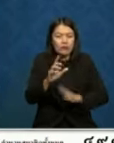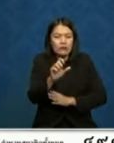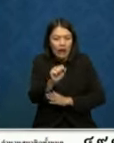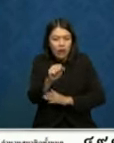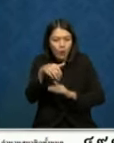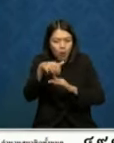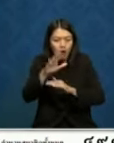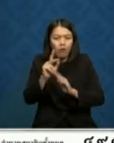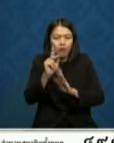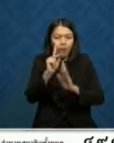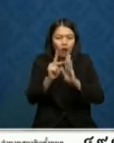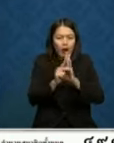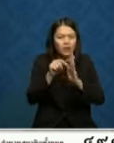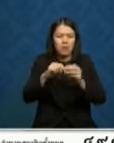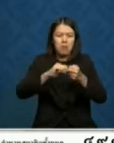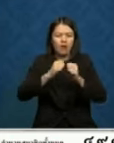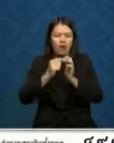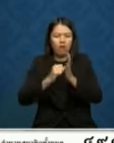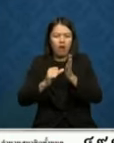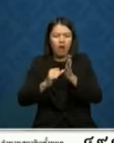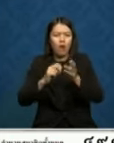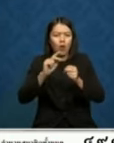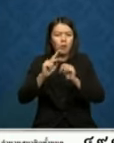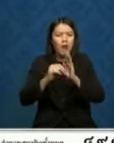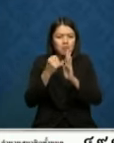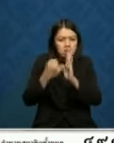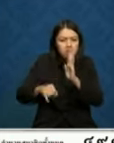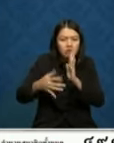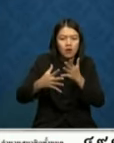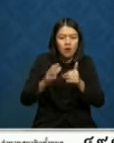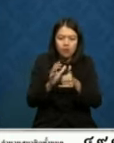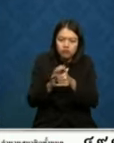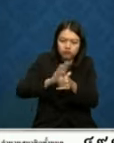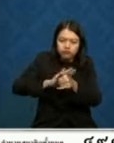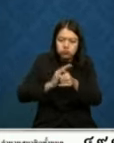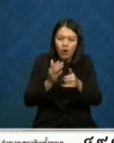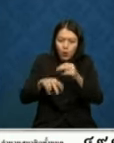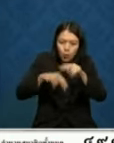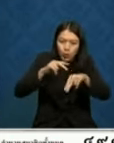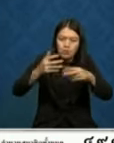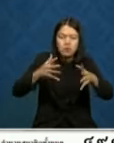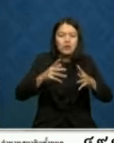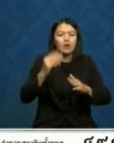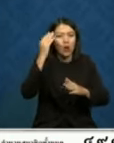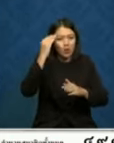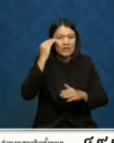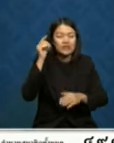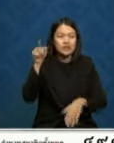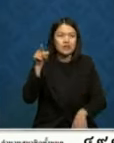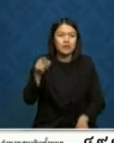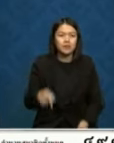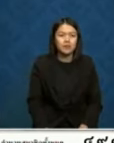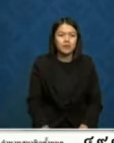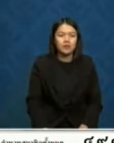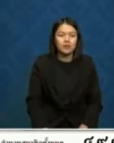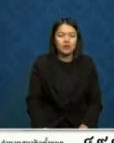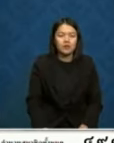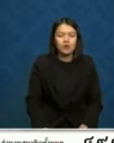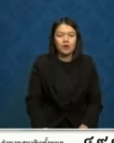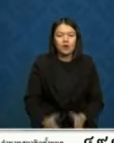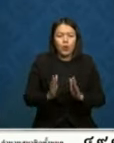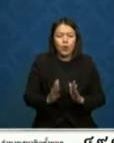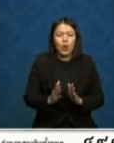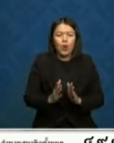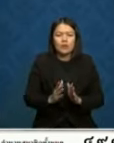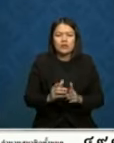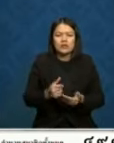หมายความว่าโครงการนี้ไม่แก้ปัญหาแรงงานไทยผิดกฎหมายที่ไม่ได้รับการคุ้มครองในเกาหลีใต้เลยรวมถึงจะมีการผลักดันแรงงานไทยไปทำง